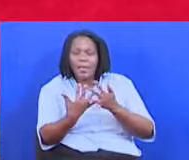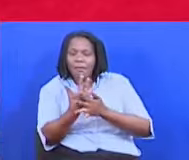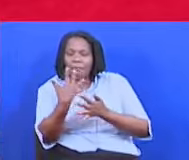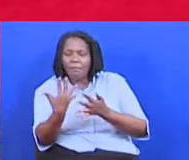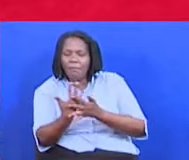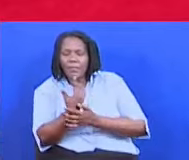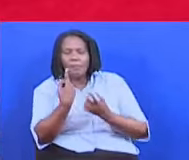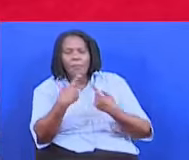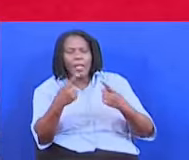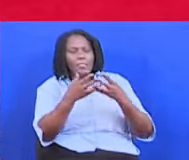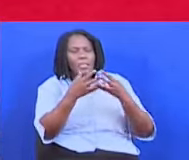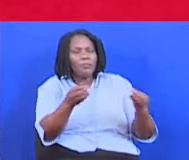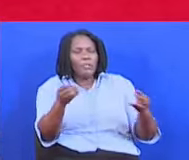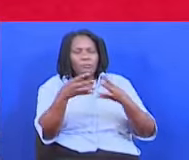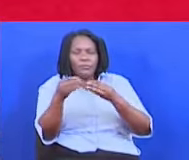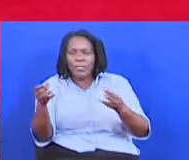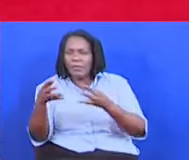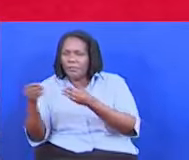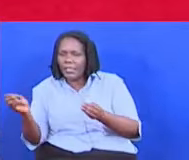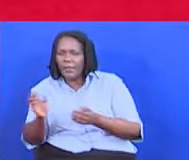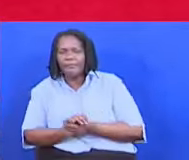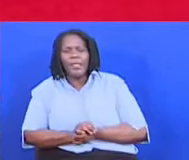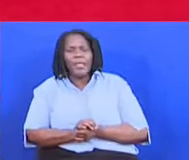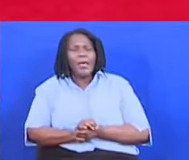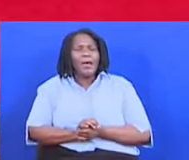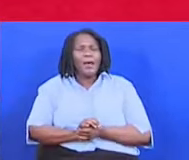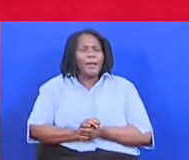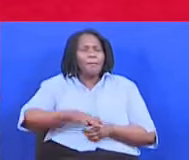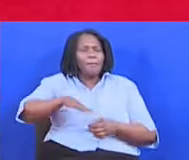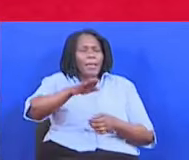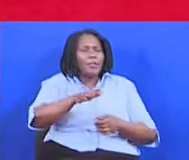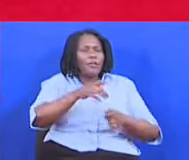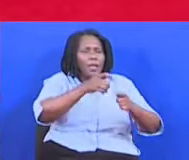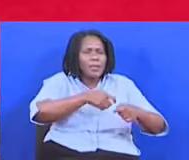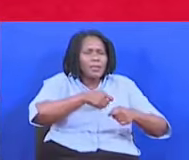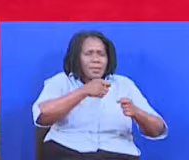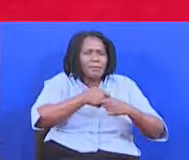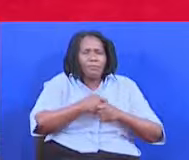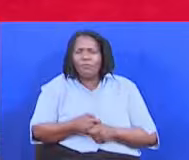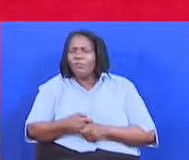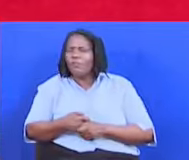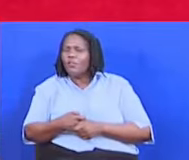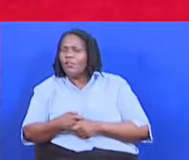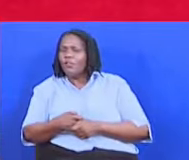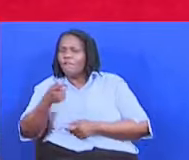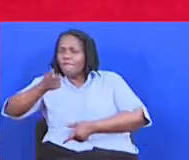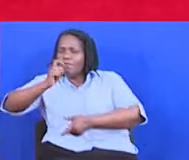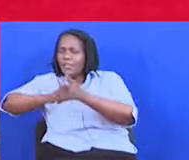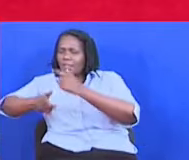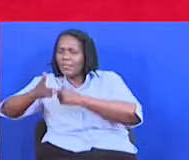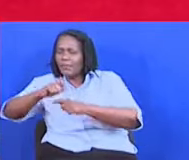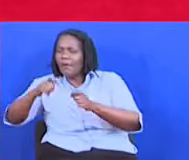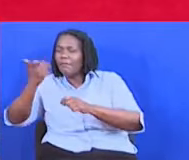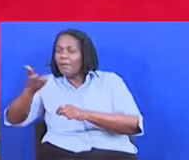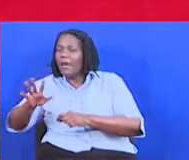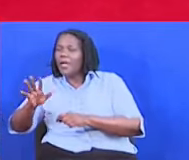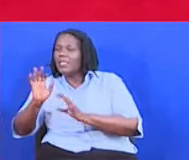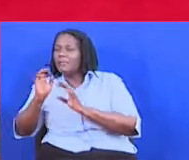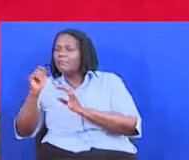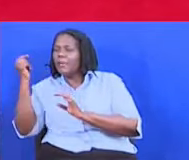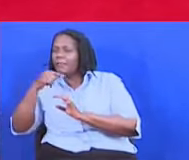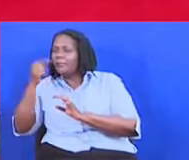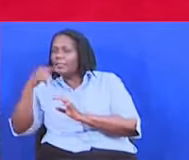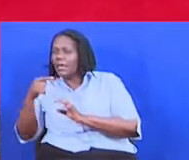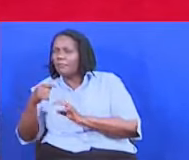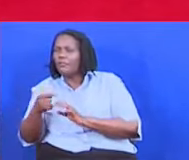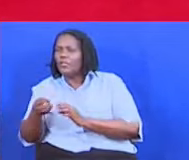bahari, upotevu wa ardhi ya kilimo na makazi, na visima vya maji baridi kuingia chumvi na mafuriko ya